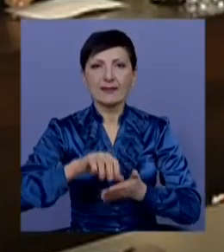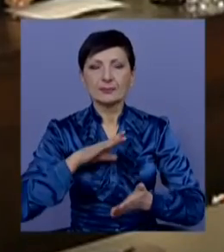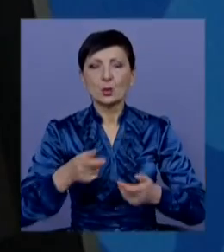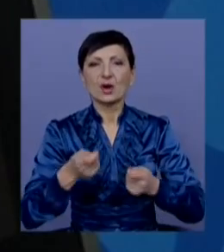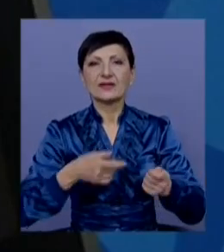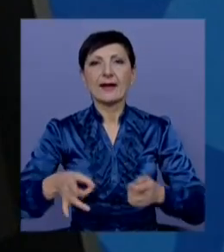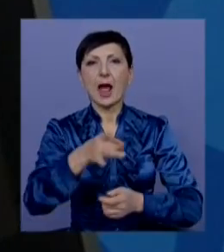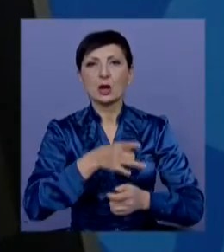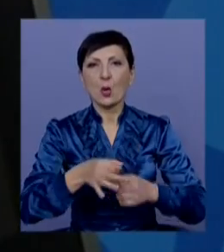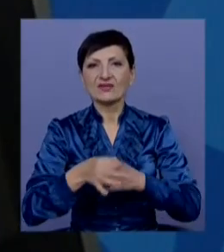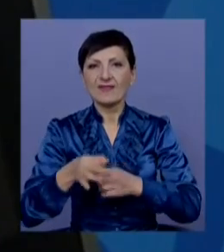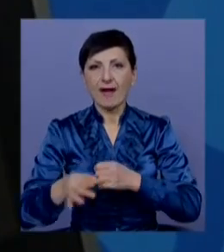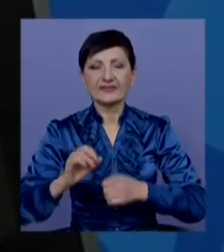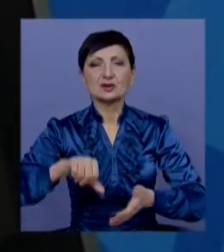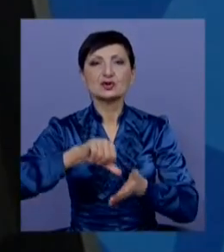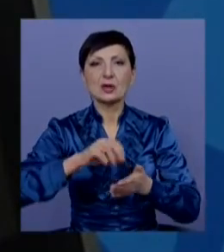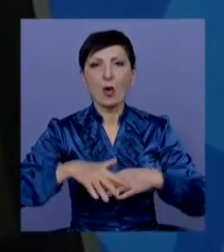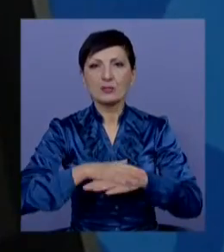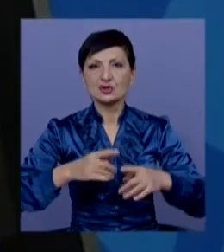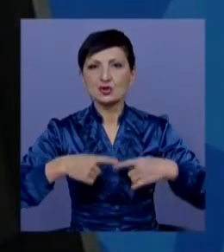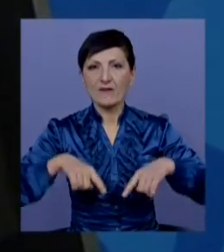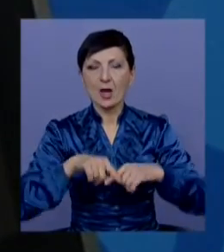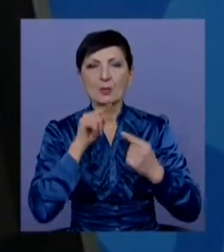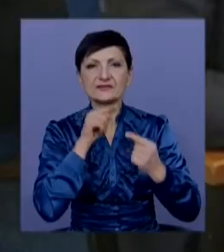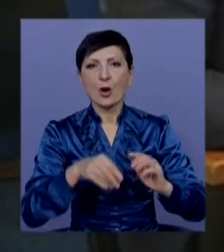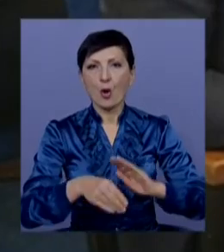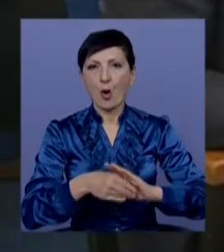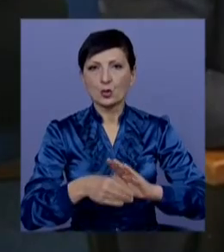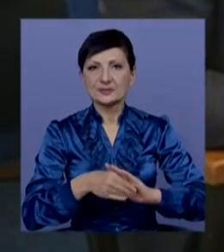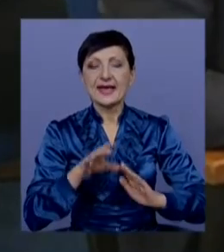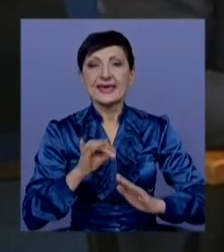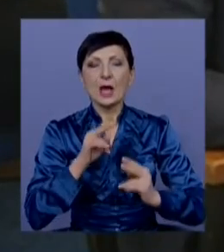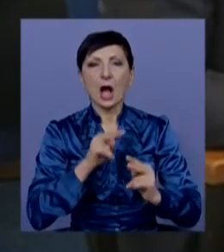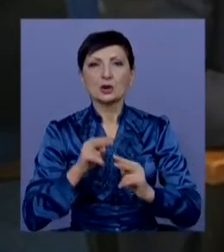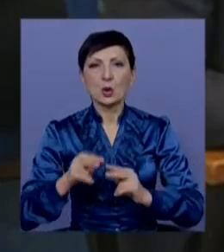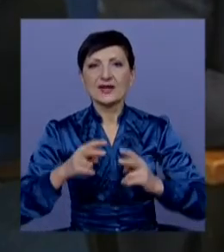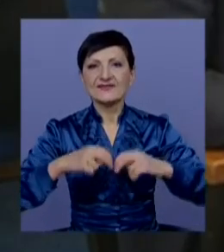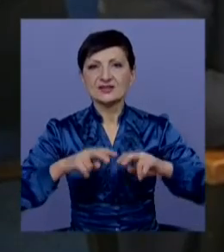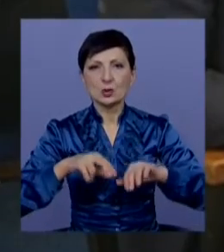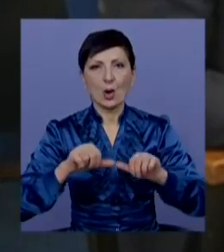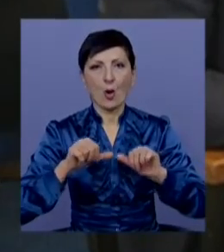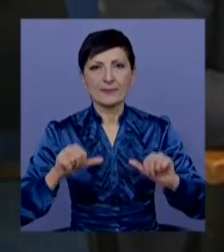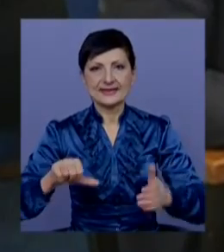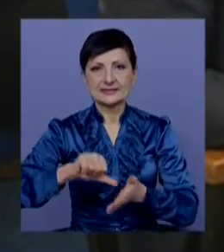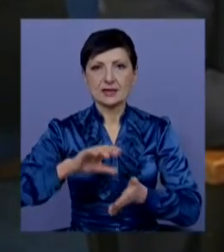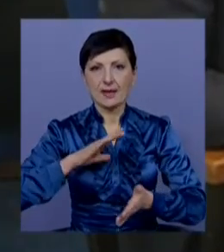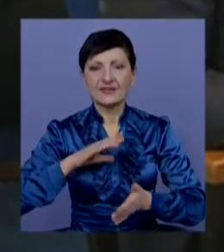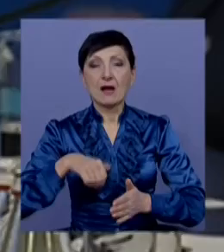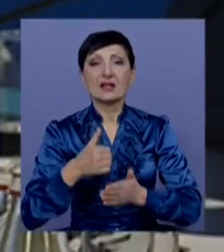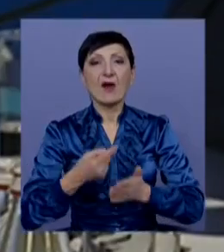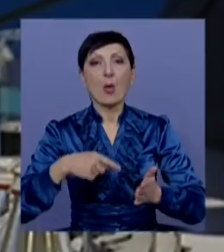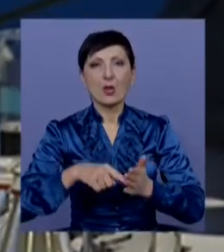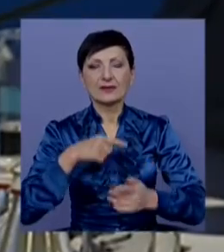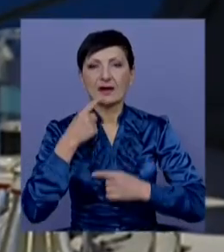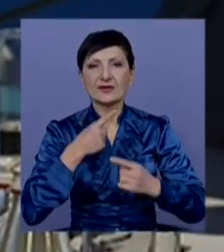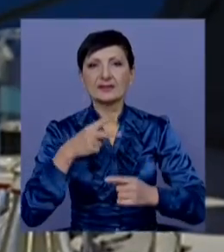филиалов партии, а также члены Общественного совета по противодействию коррупции и контрольно-ревизионной комиссии. Глава мегаполиса напомнил,